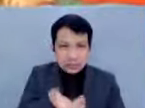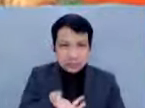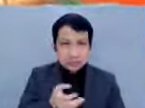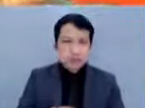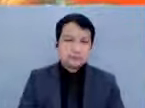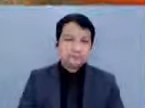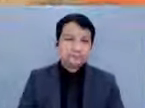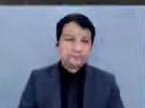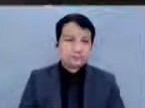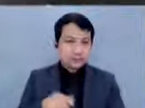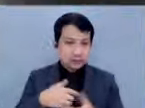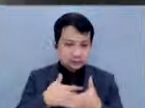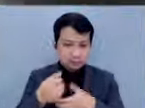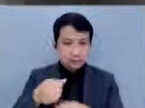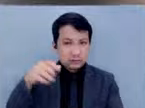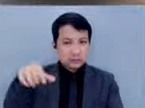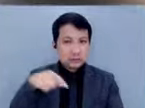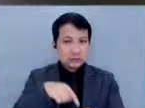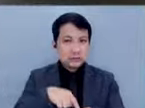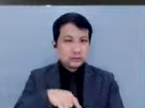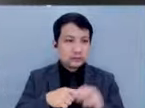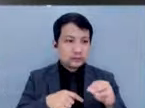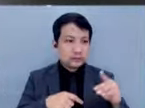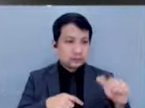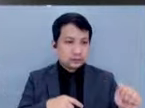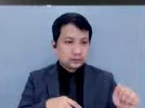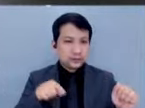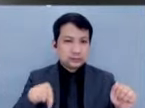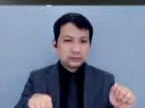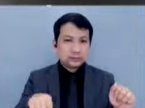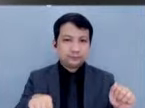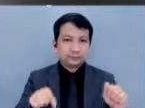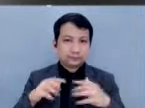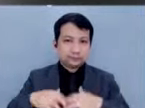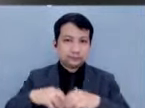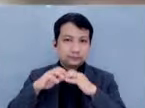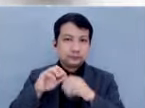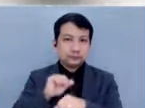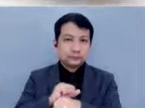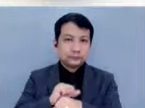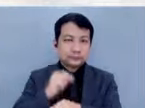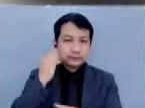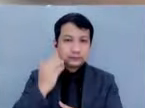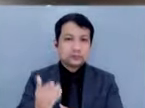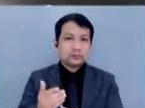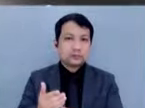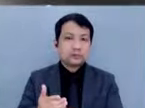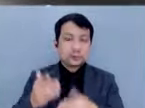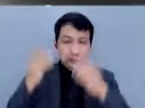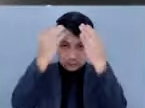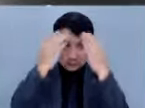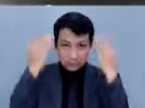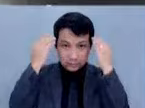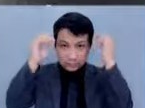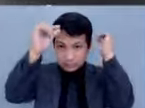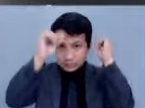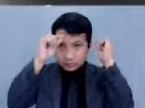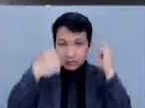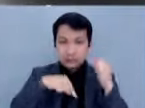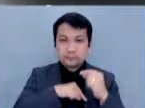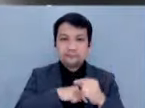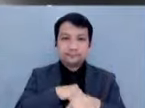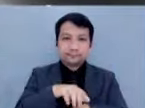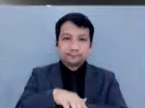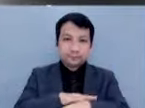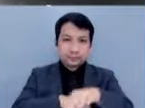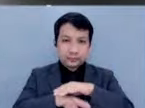laging nasa labas, mga MSDA natin, mga policemen, construction worker, dapat meron silang sombrero,